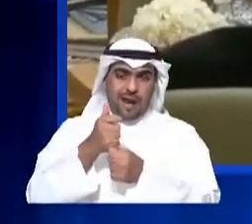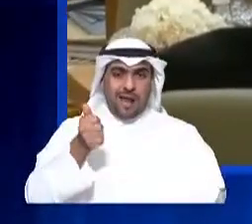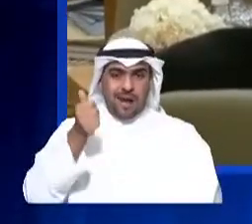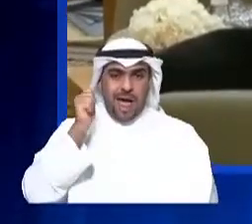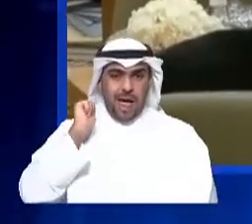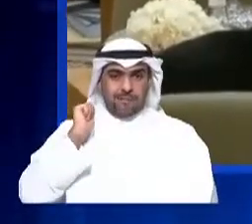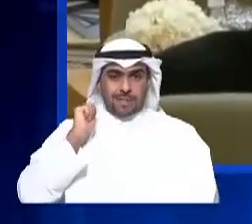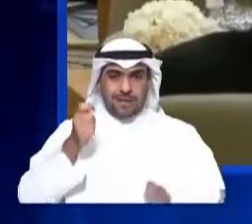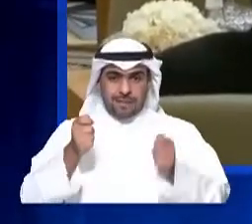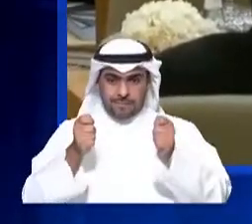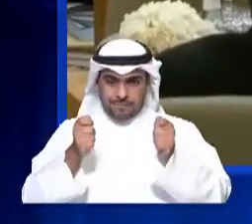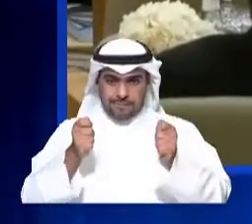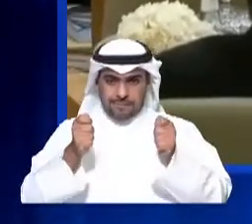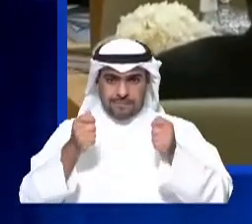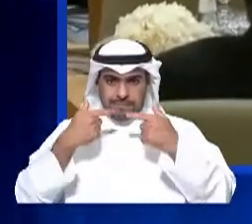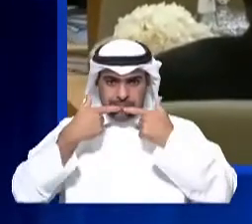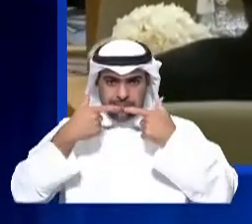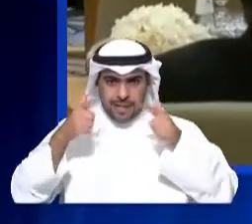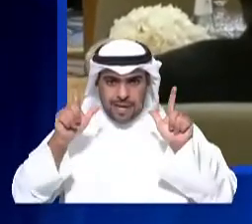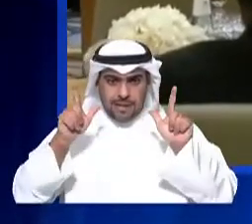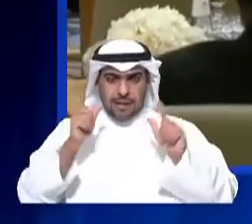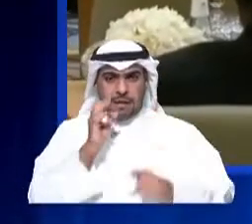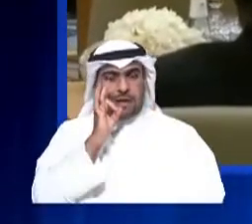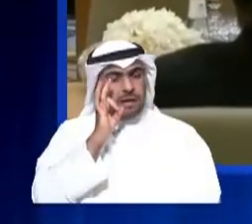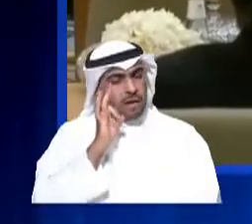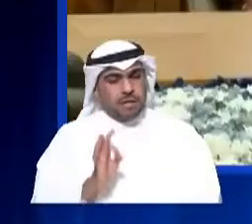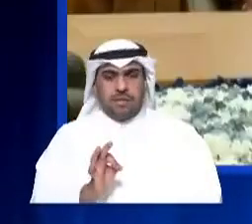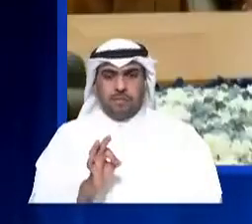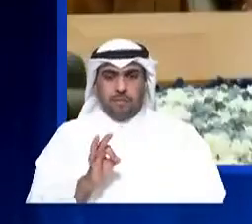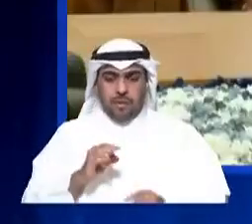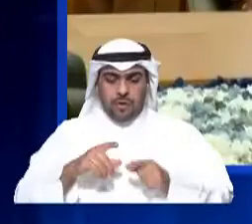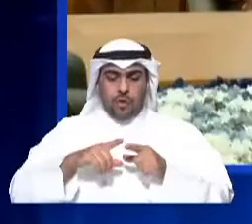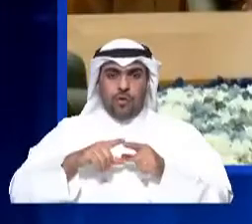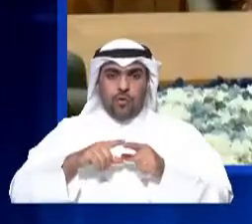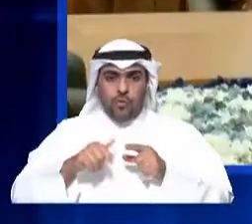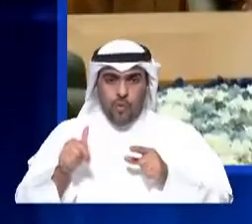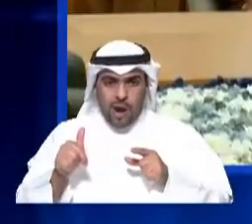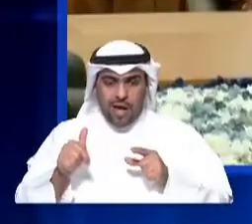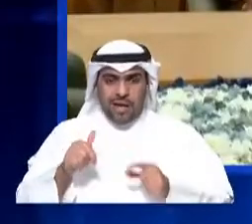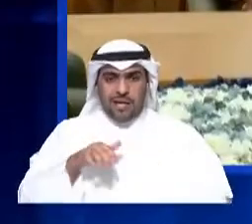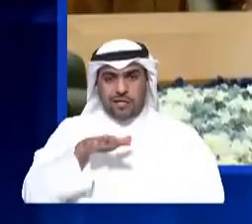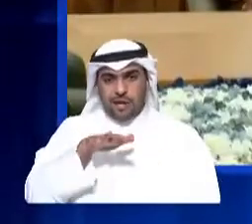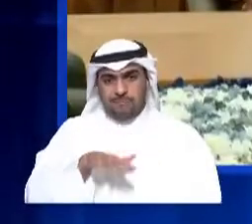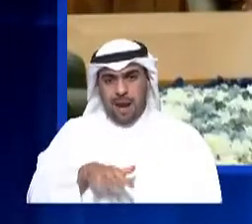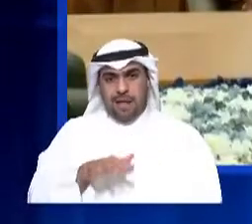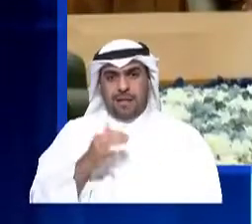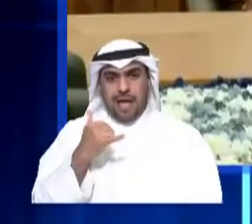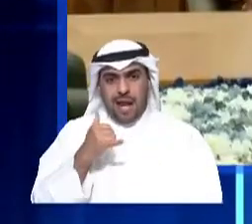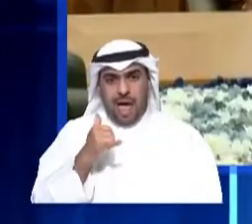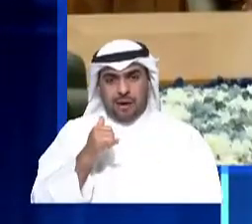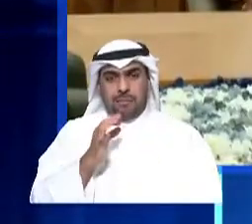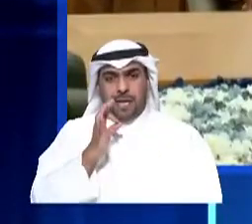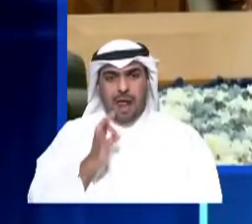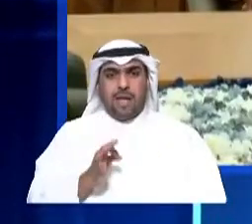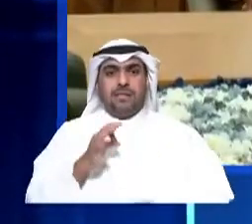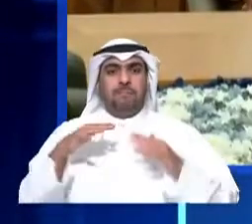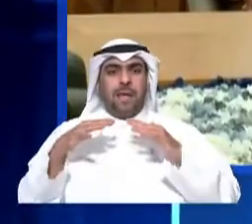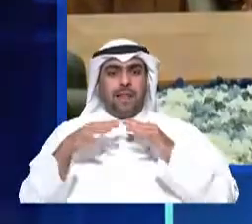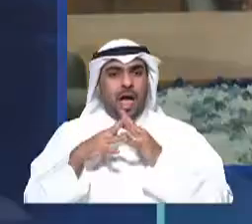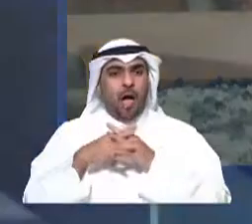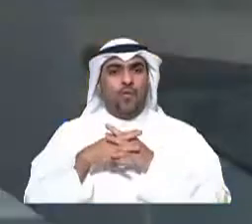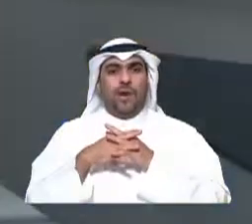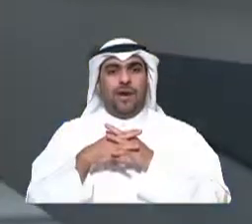نعمل كلنا مشتركين سواء في الخليج أو في المنطقة العربية. نعم. يا أستاذ حسين، هل